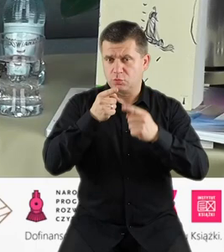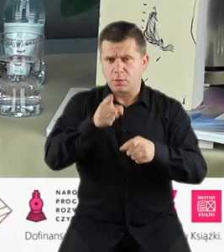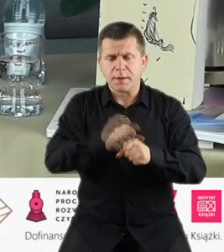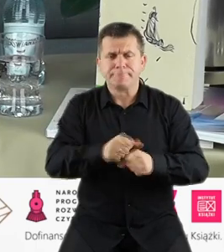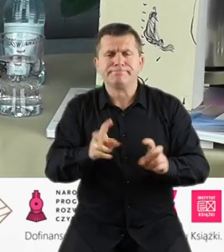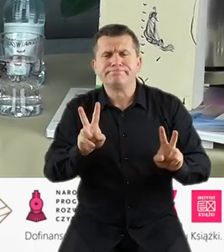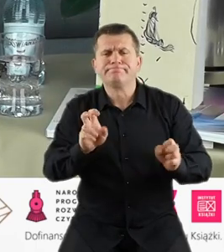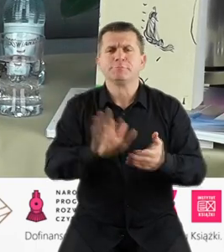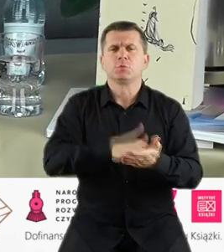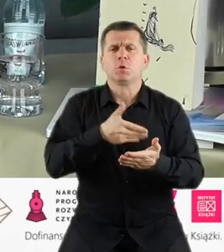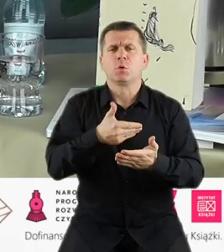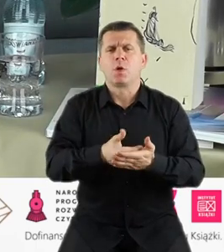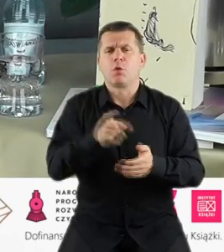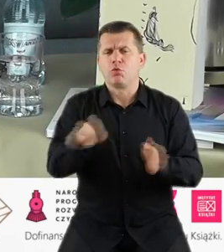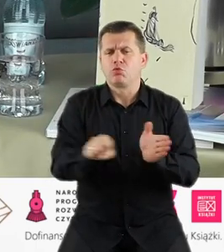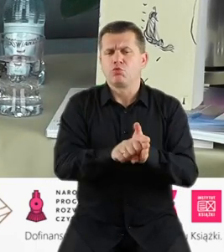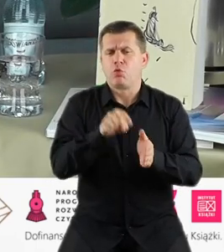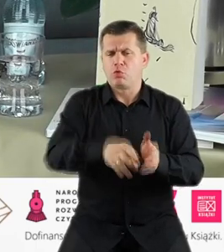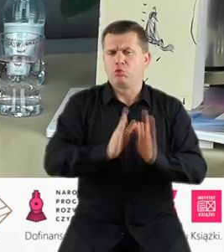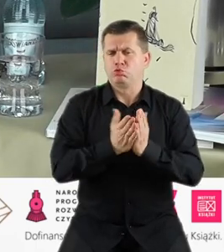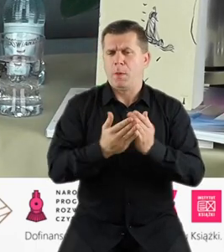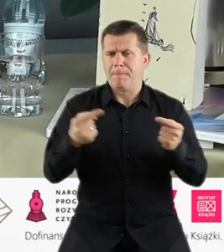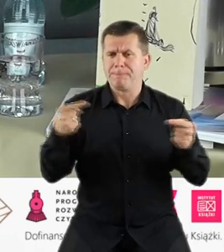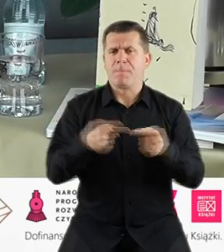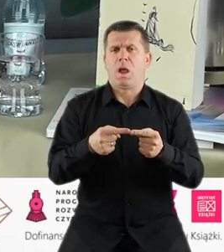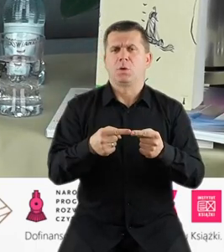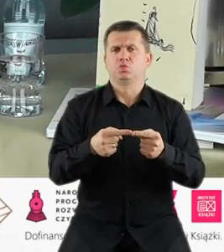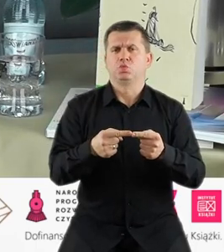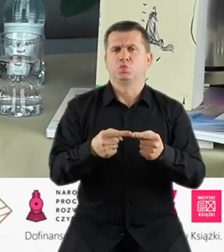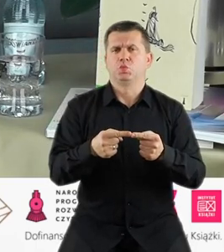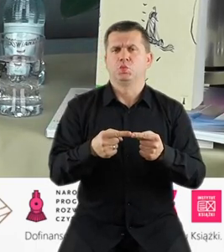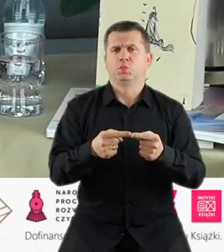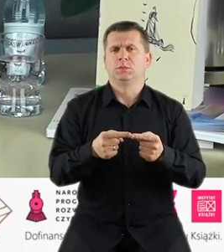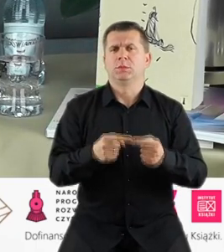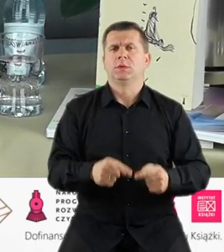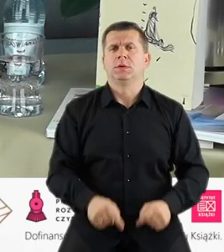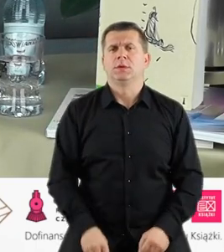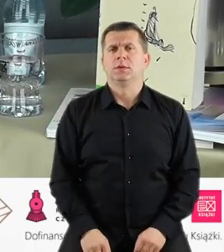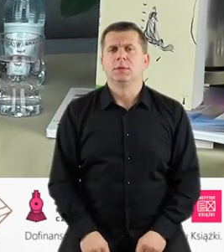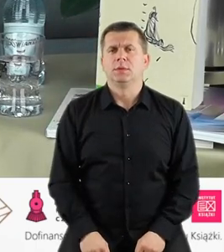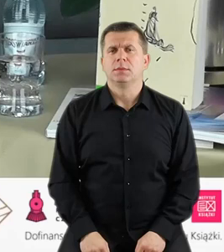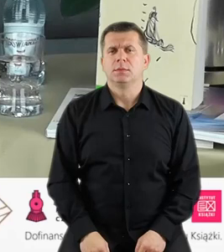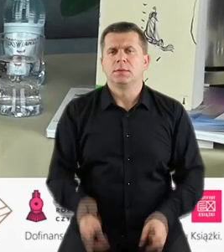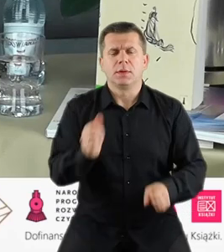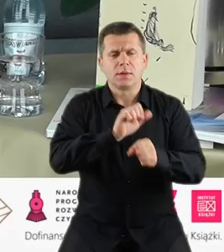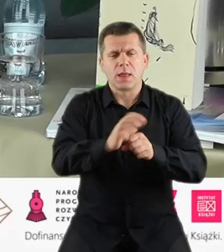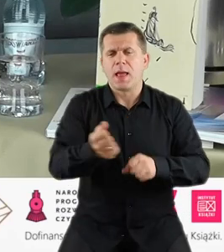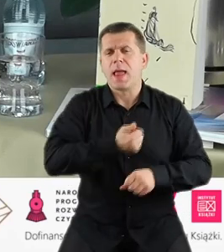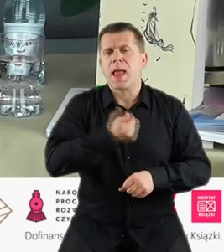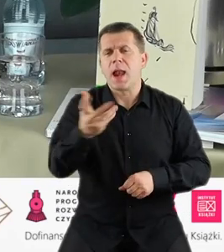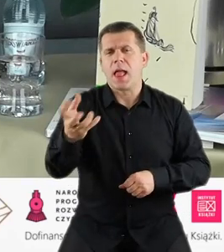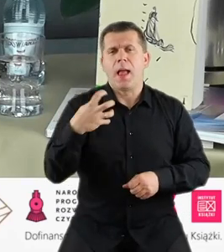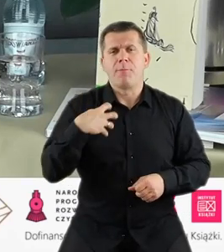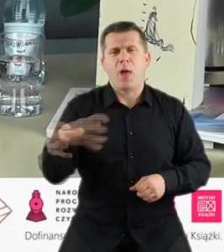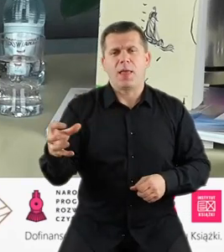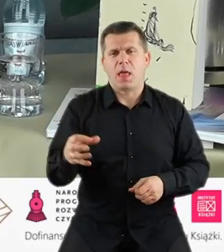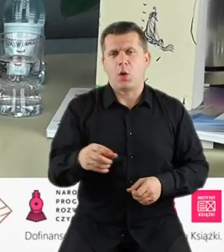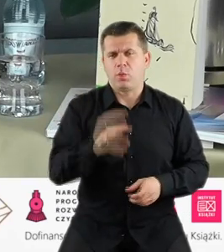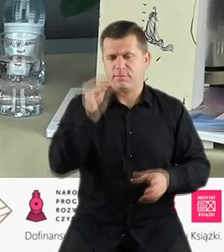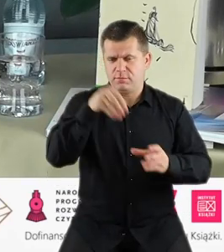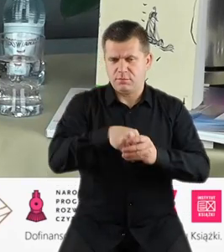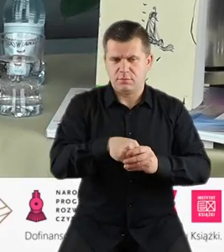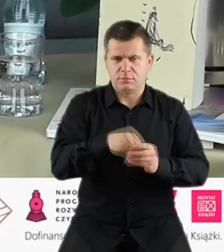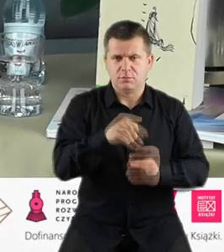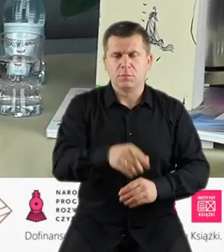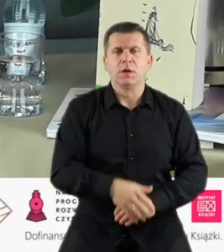że to jest motyw, który do tej książki pasuje, tak? Bo rzeczywiście jest tam co najmniej kilku bohaterów,